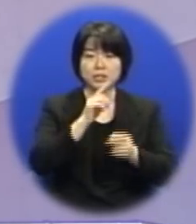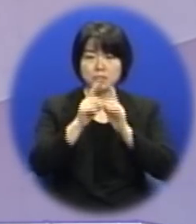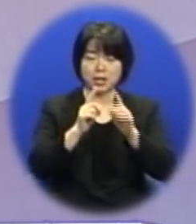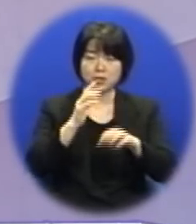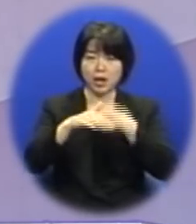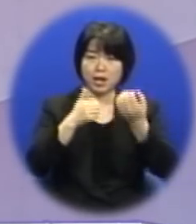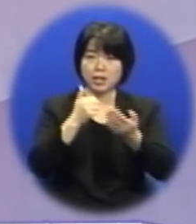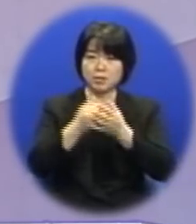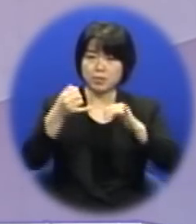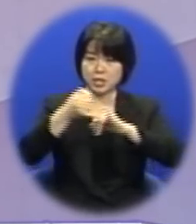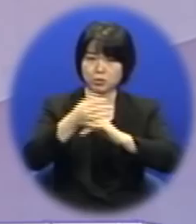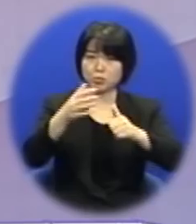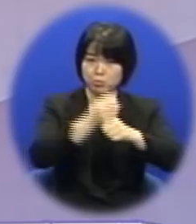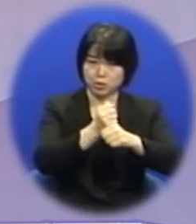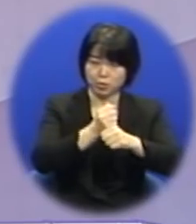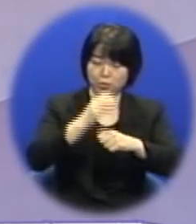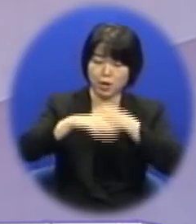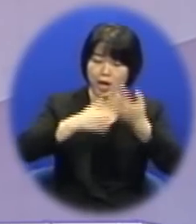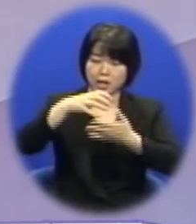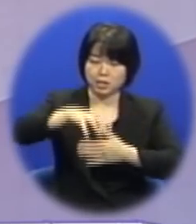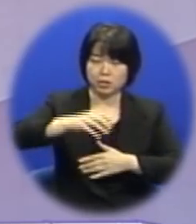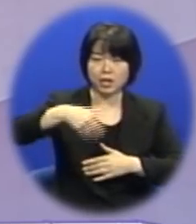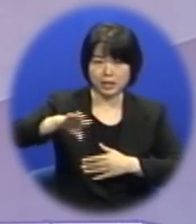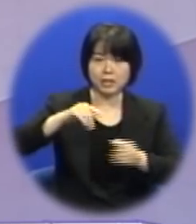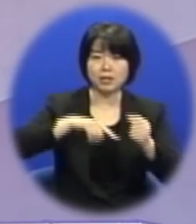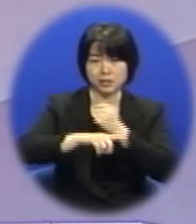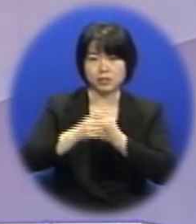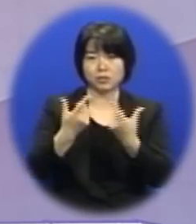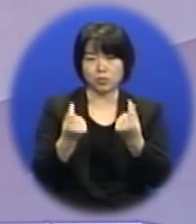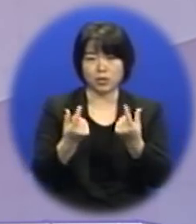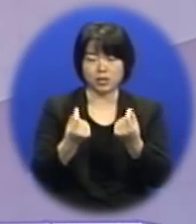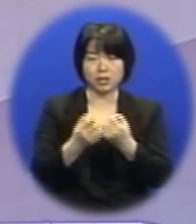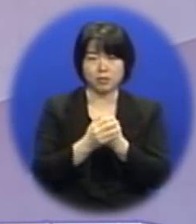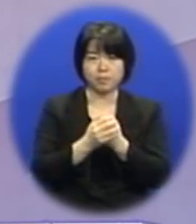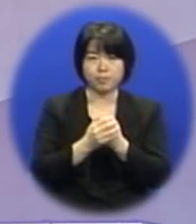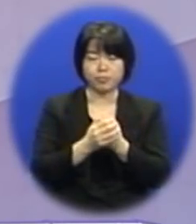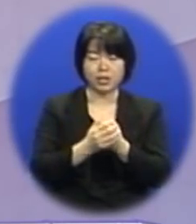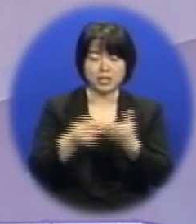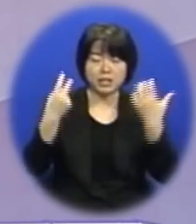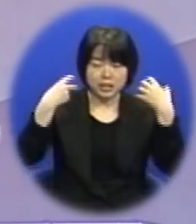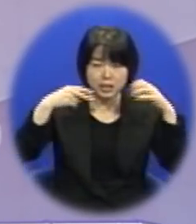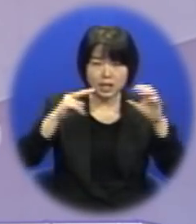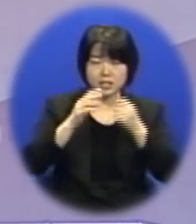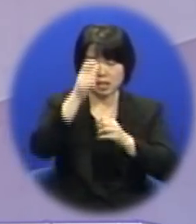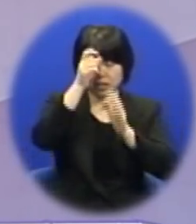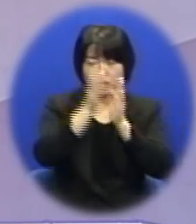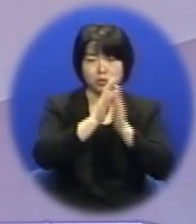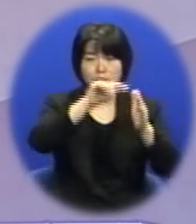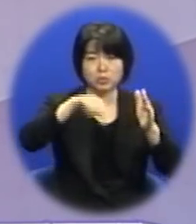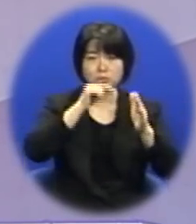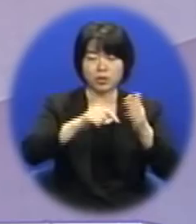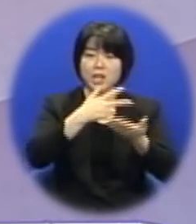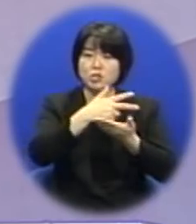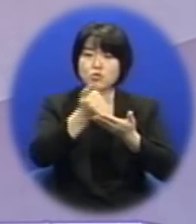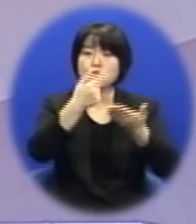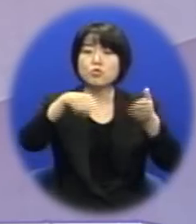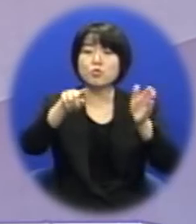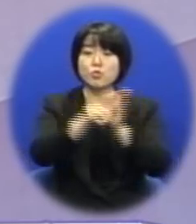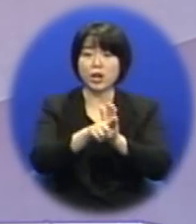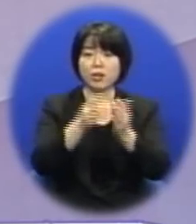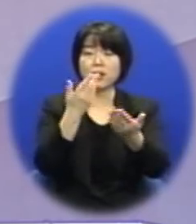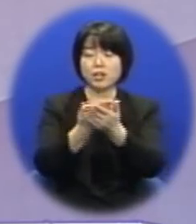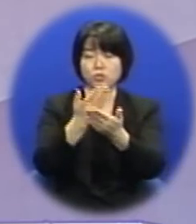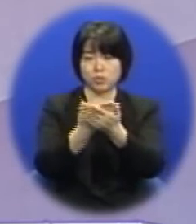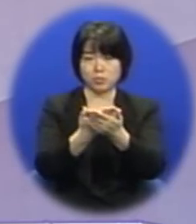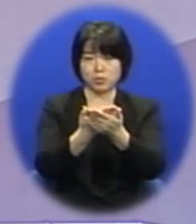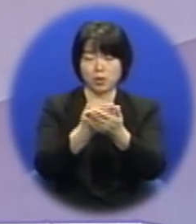붙잡고 지금 하나님께 나간다 그 말이죠. 이 다니엘의 기도 속에 주를 위하여 하시옵소서라고